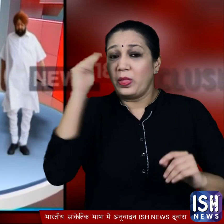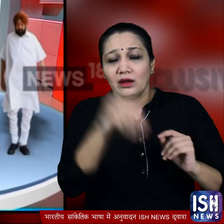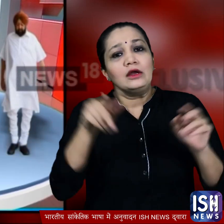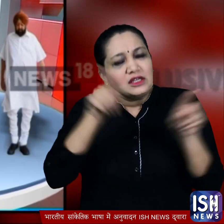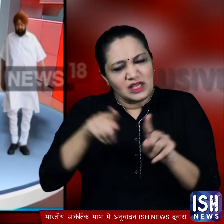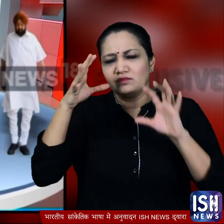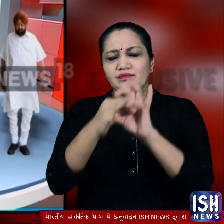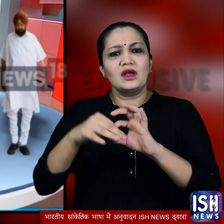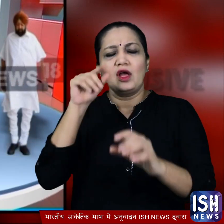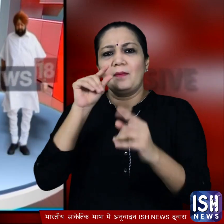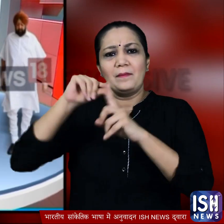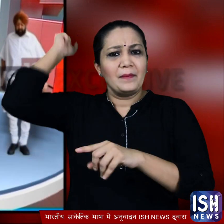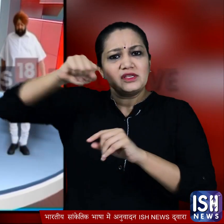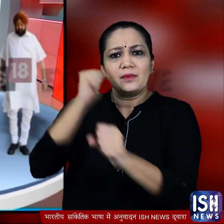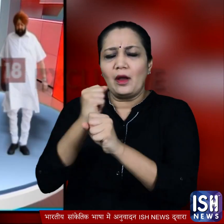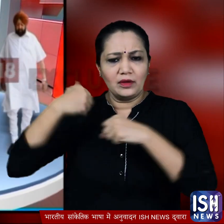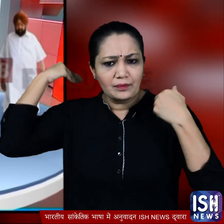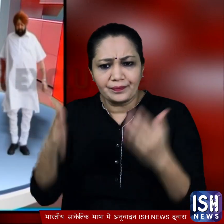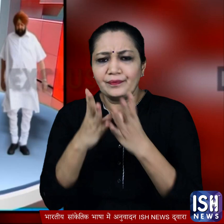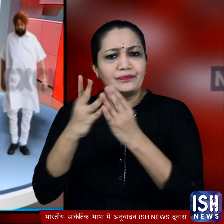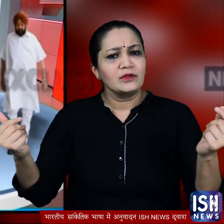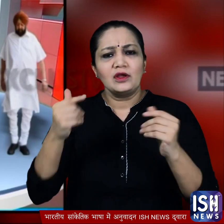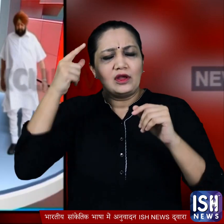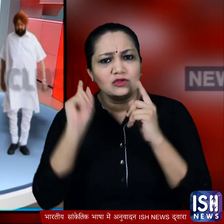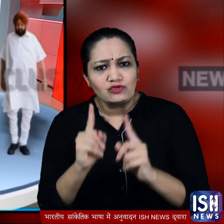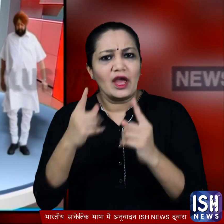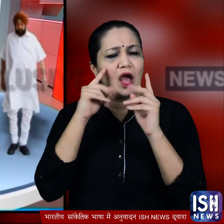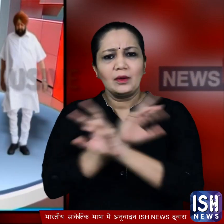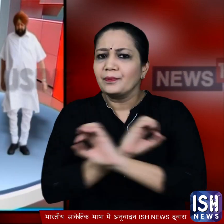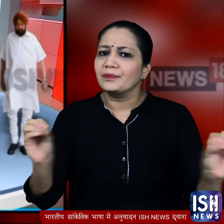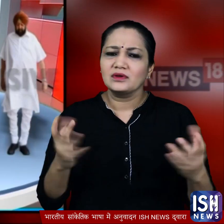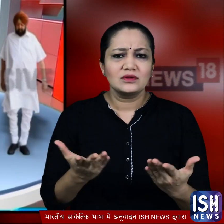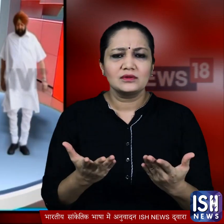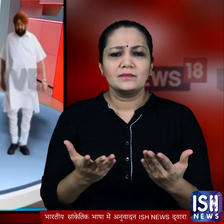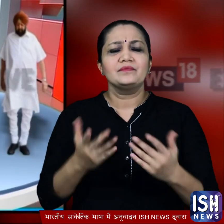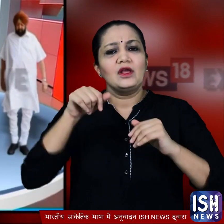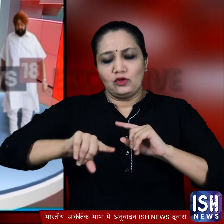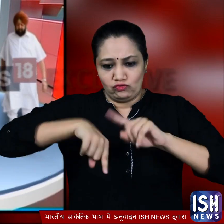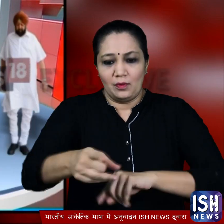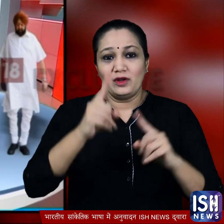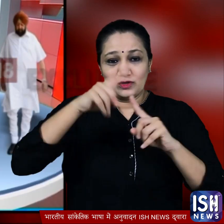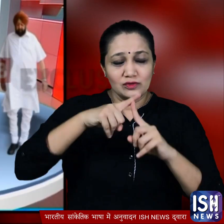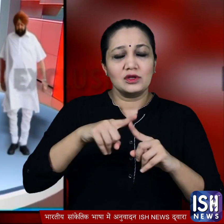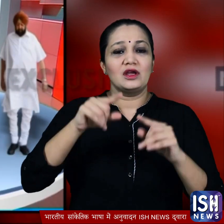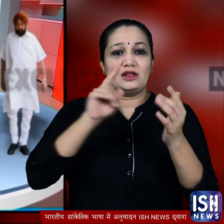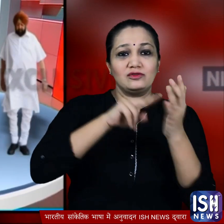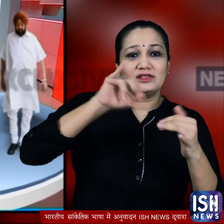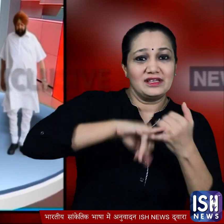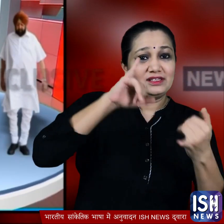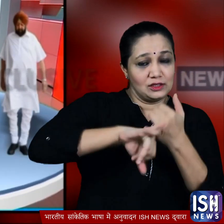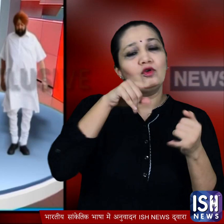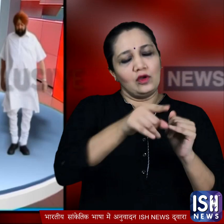और शिकायत की। पंजाब सरकार ने इस मामले में अब तक कोई कड़ी कार्रवाई नहीं की। खबर है कि कल यानी मंगलवार को नवजोत सिंह सिद्धू कमेटी